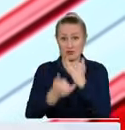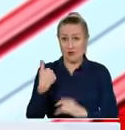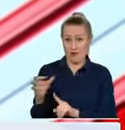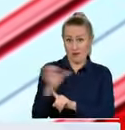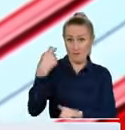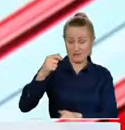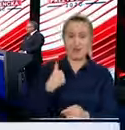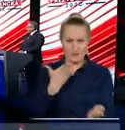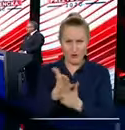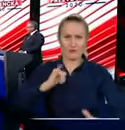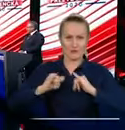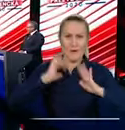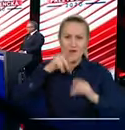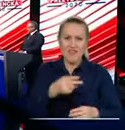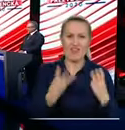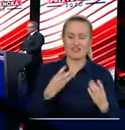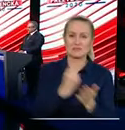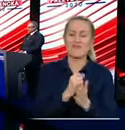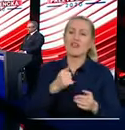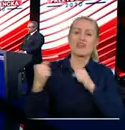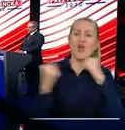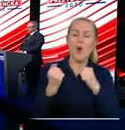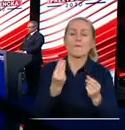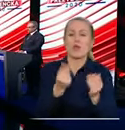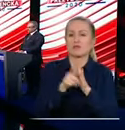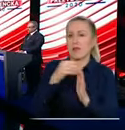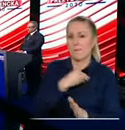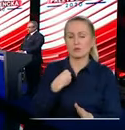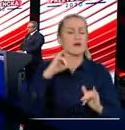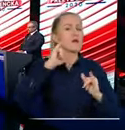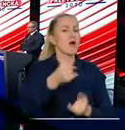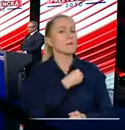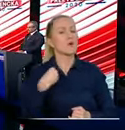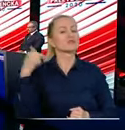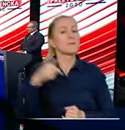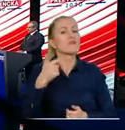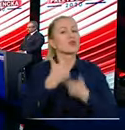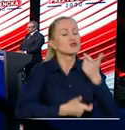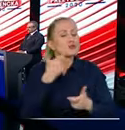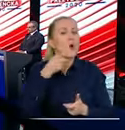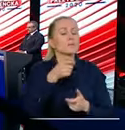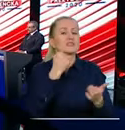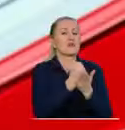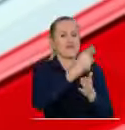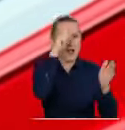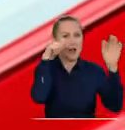najważniejszych kwestiach, zwłaszcza w negocjacji pieniądze na inwestycje. Polska powinna zachowywać się w sprawie relokacji imigrantów i uchodźców? Marek